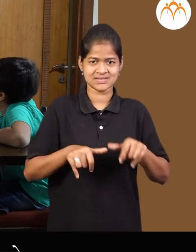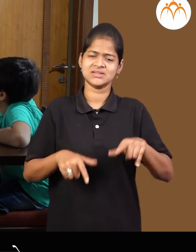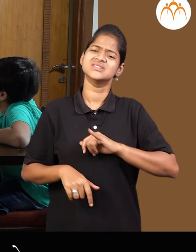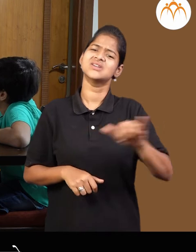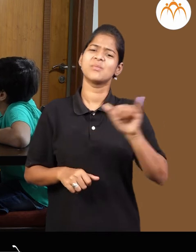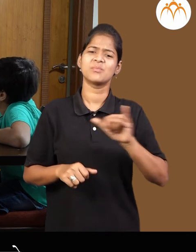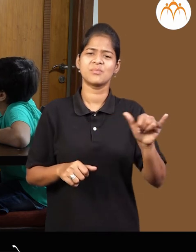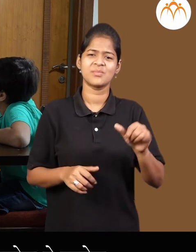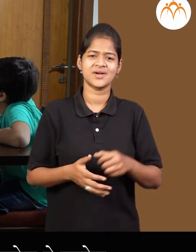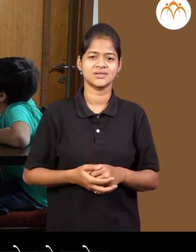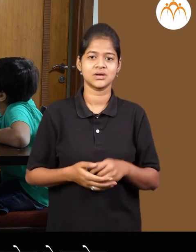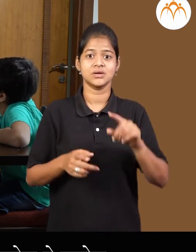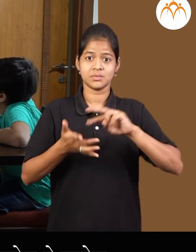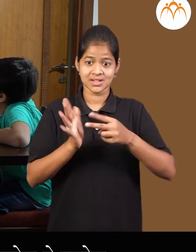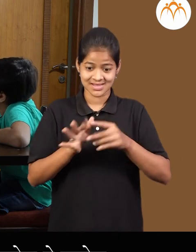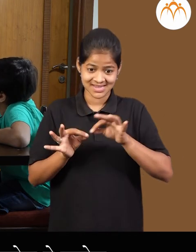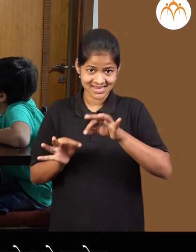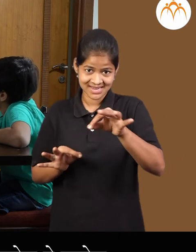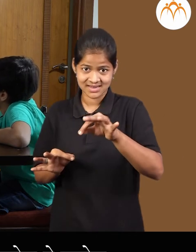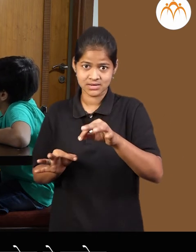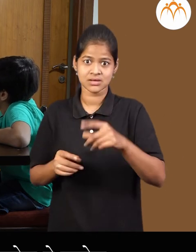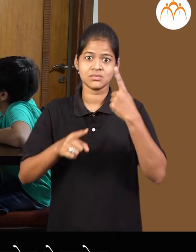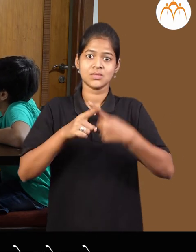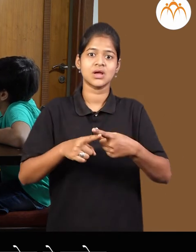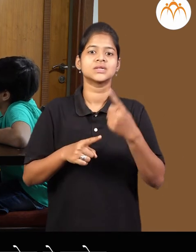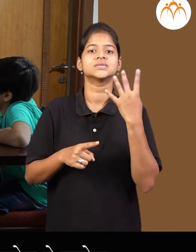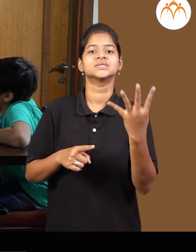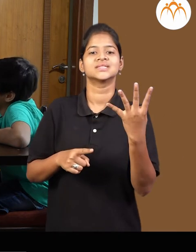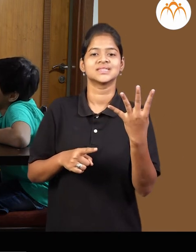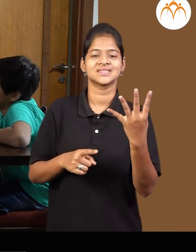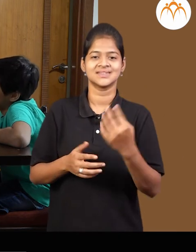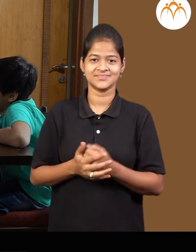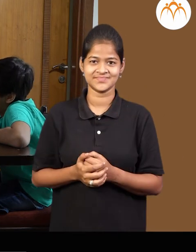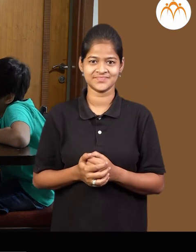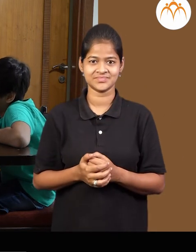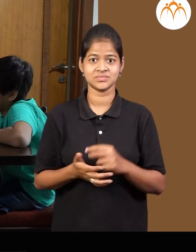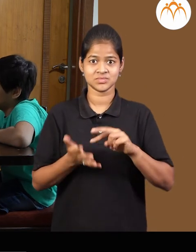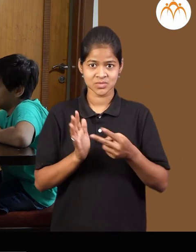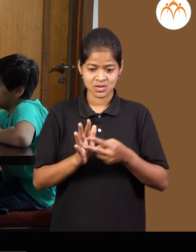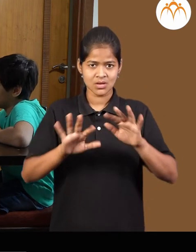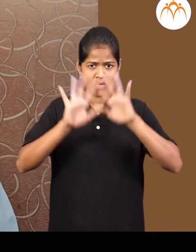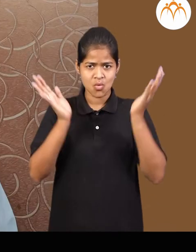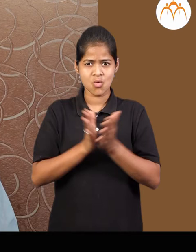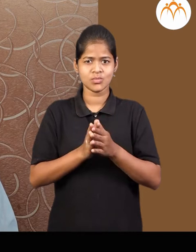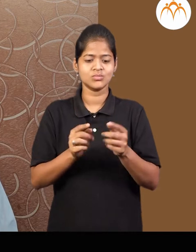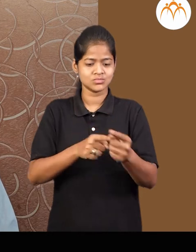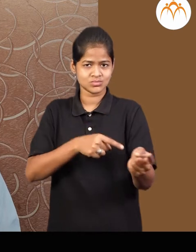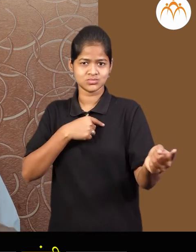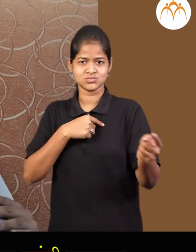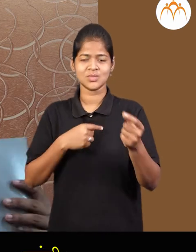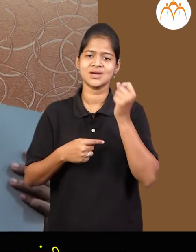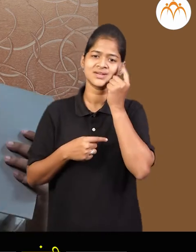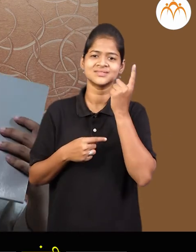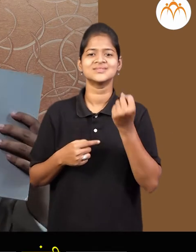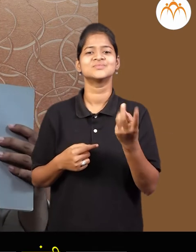त्याला चारनी गुणलं की आपल्याला एकूण किती तार लागेल ते कळेल. अच्छा आत्ता कळलं. हो